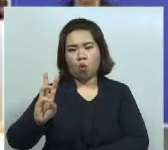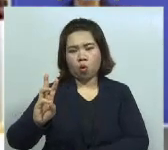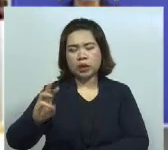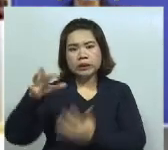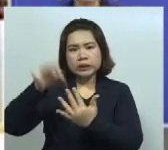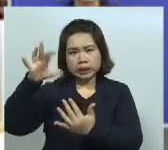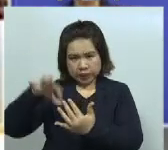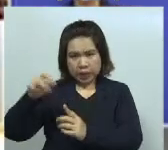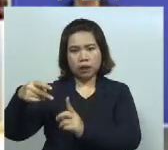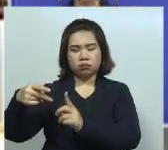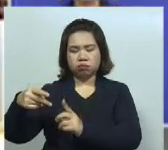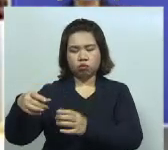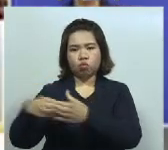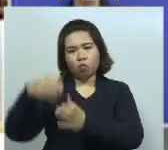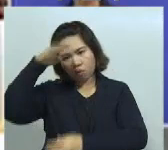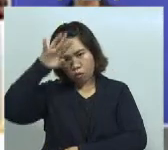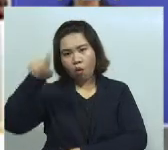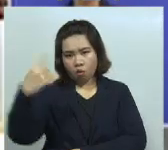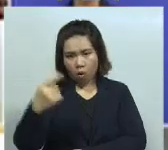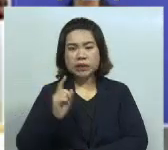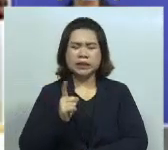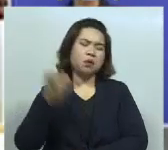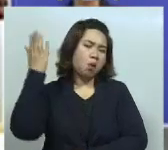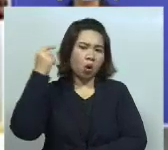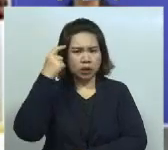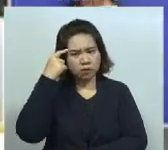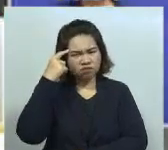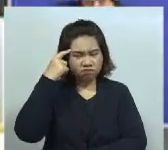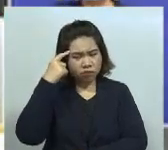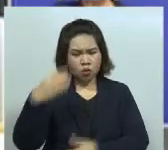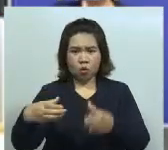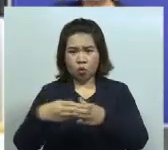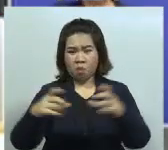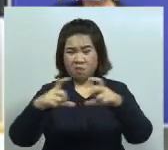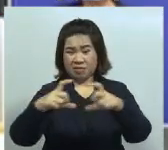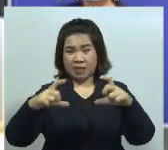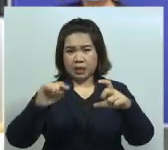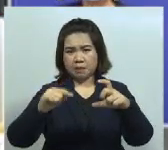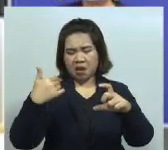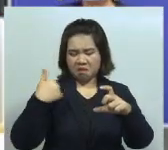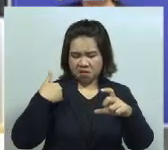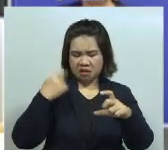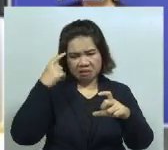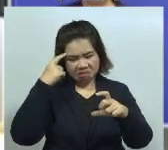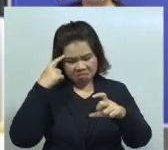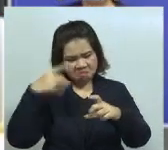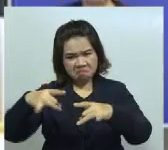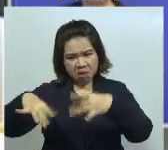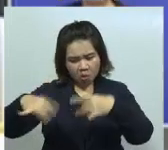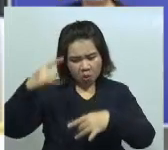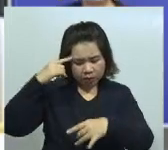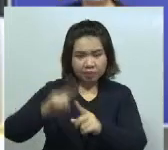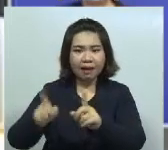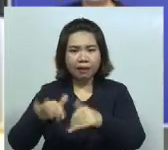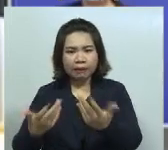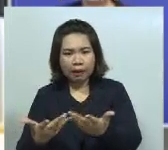ายธนาธรก่อนหน้านี้เนี่ยก็มีข้อกังวลใจว่าพรรคนี้จะมีเรื่องของงูเห่าเกิดขึ้นภายในพรรคหรือ